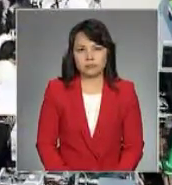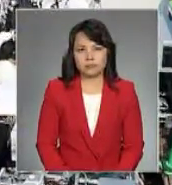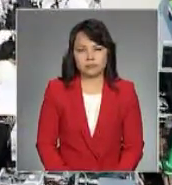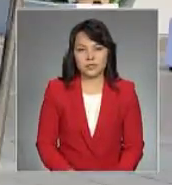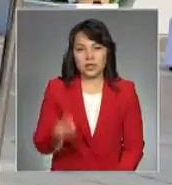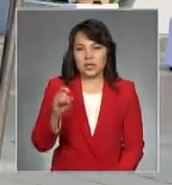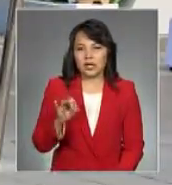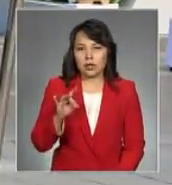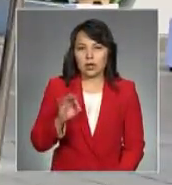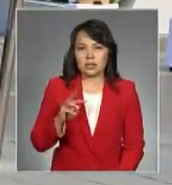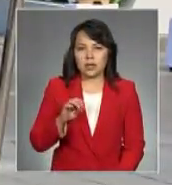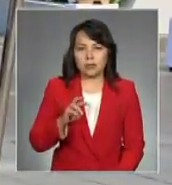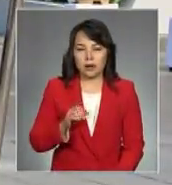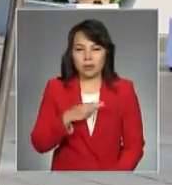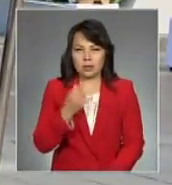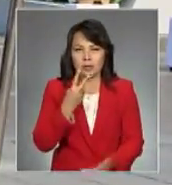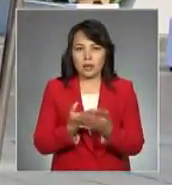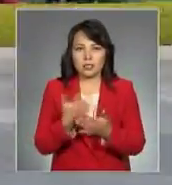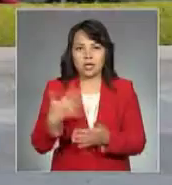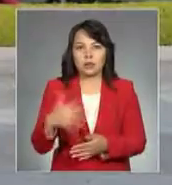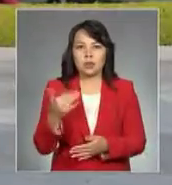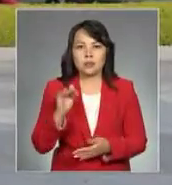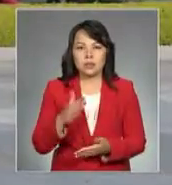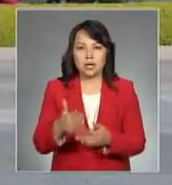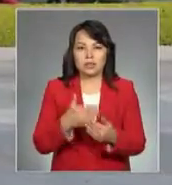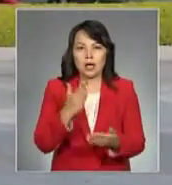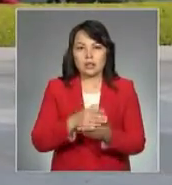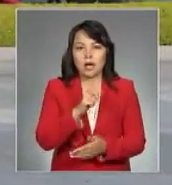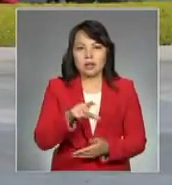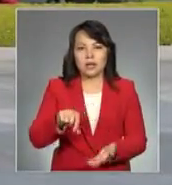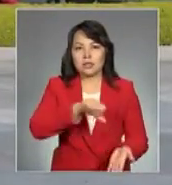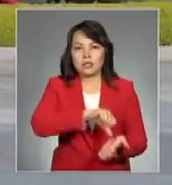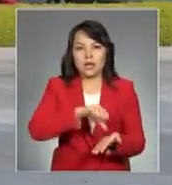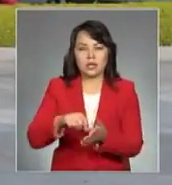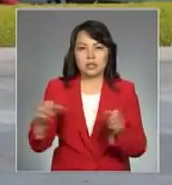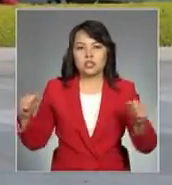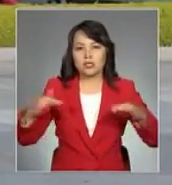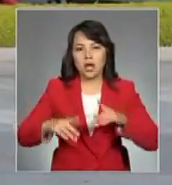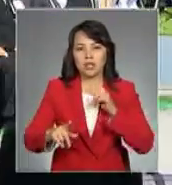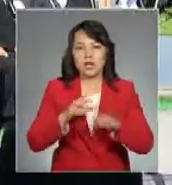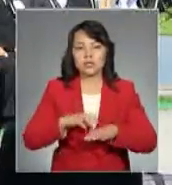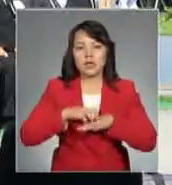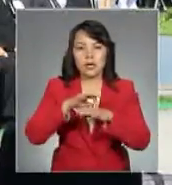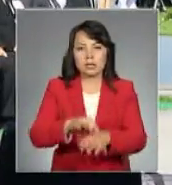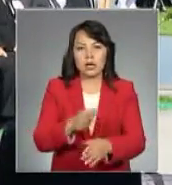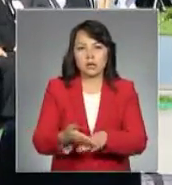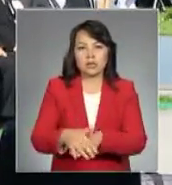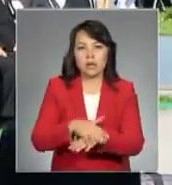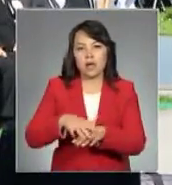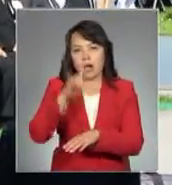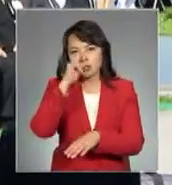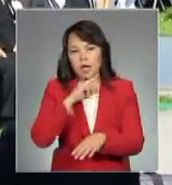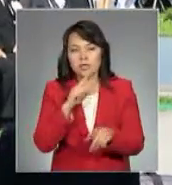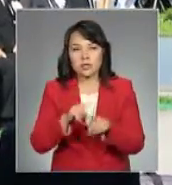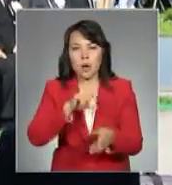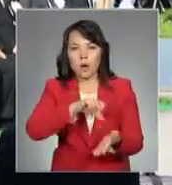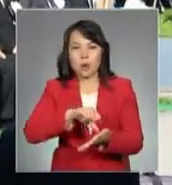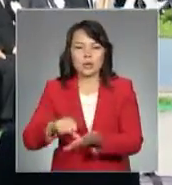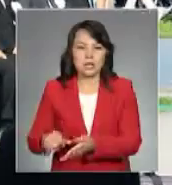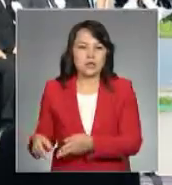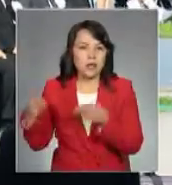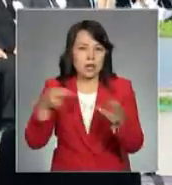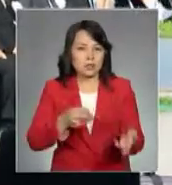Рәсімде Хиросиманың 55 мыңнан астам тұрғыны жиналды. Бұдан бөлек әлемнің 100-ден астам елінен, оның ішінде Қазақстаннан да келген өкілдер